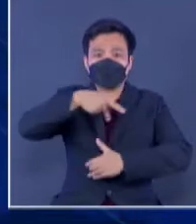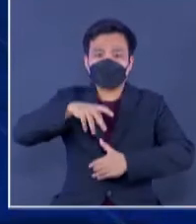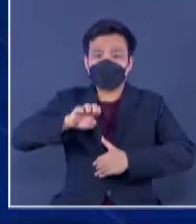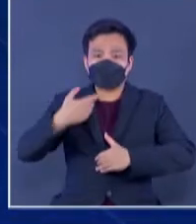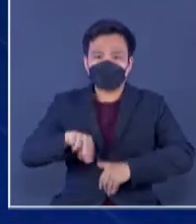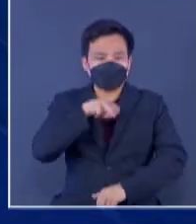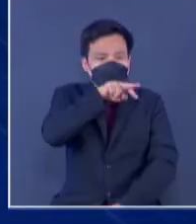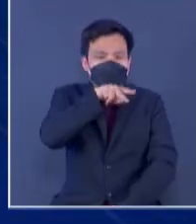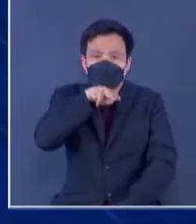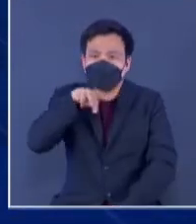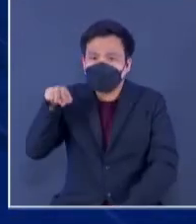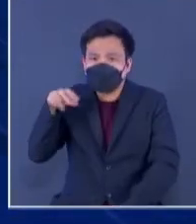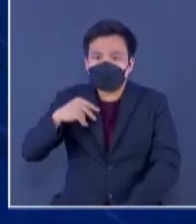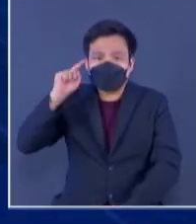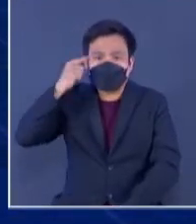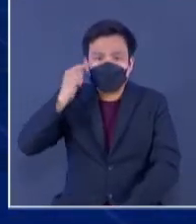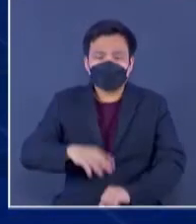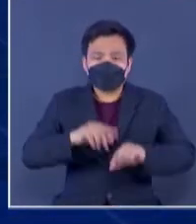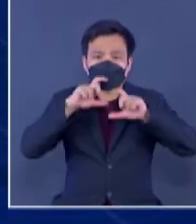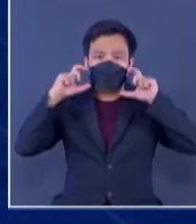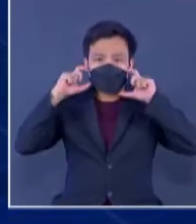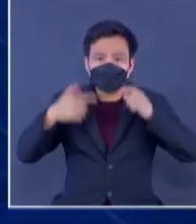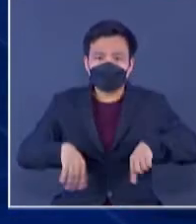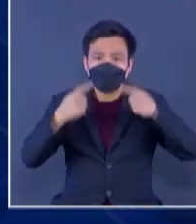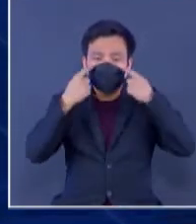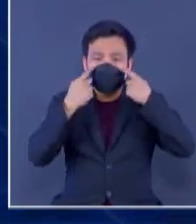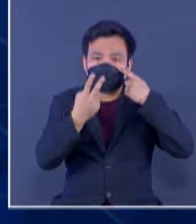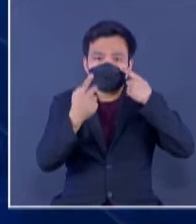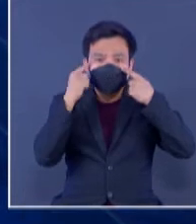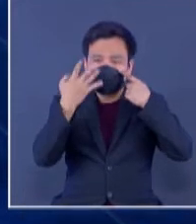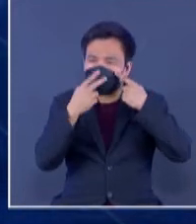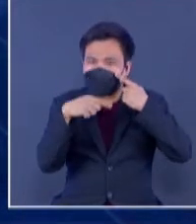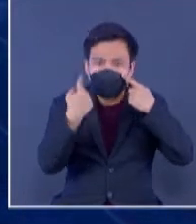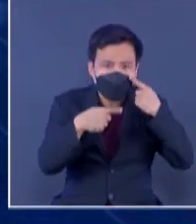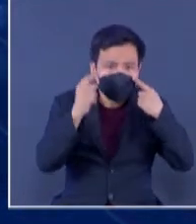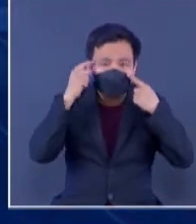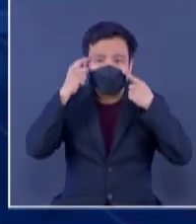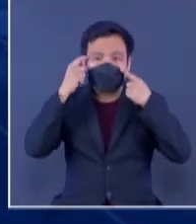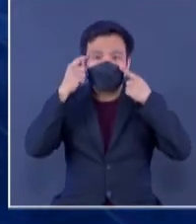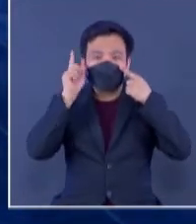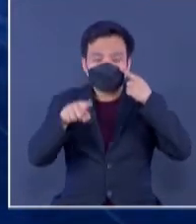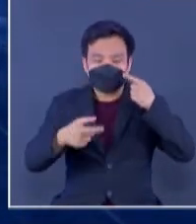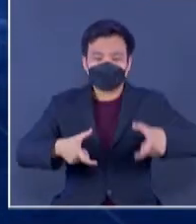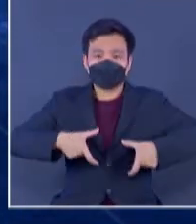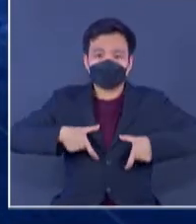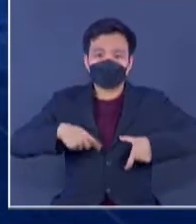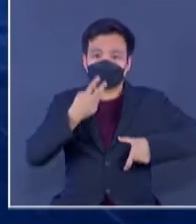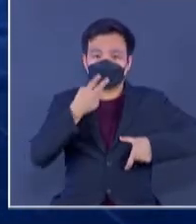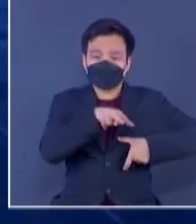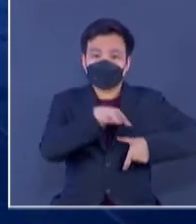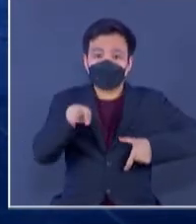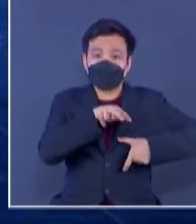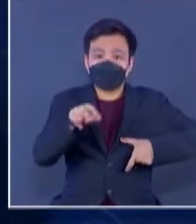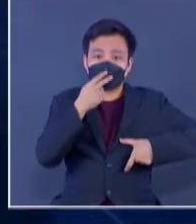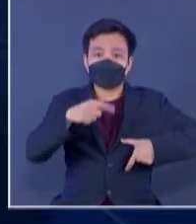ด พอใส่ PPE แล้วสวมแมสด้วยเห ็ นแต่เพาะตาเนี่ยแยกไม่ออกเลย เอ๊ะใครเนี่ยใครเนี่ยอ่านที่หน้าอกเอาละกัน